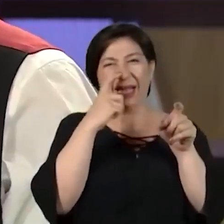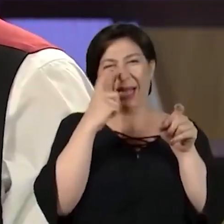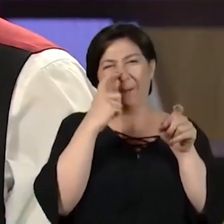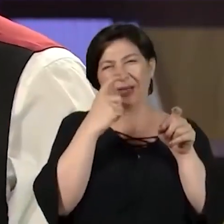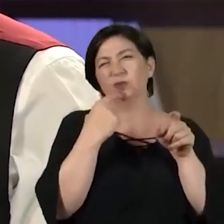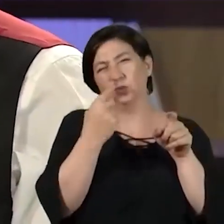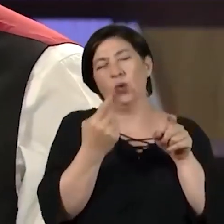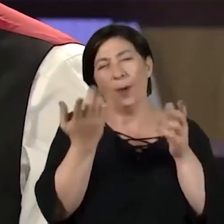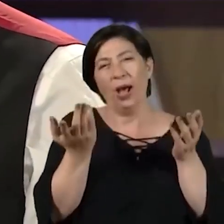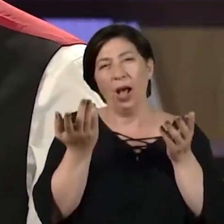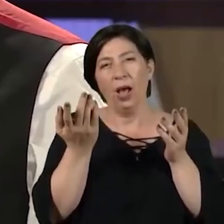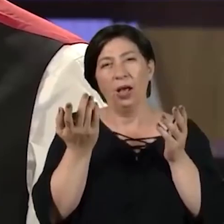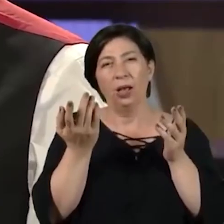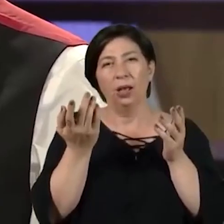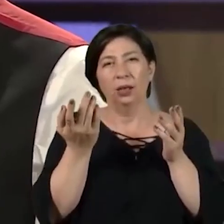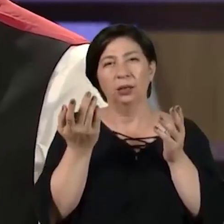kaba söylüyorum ama